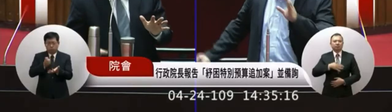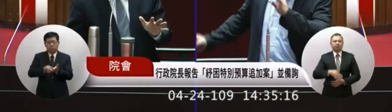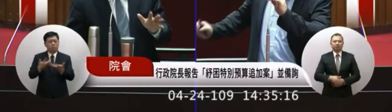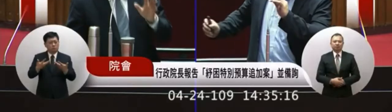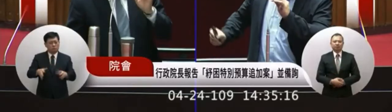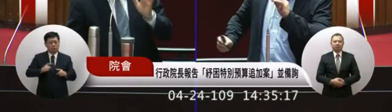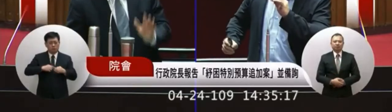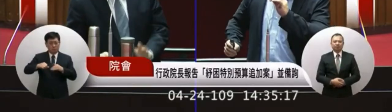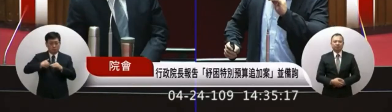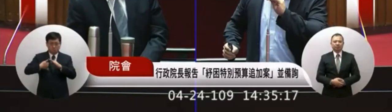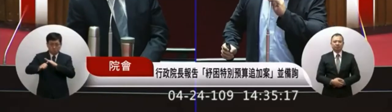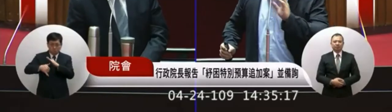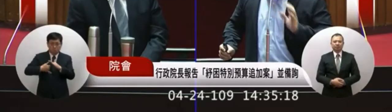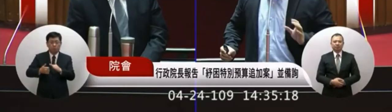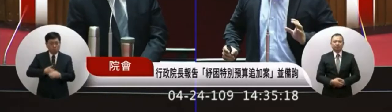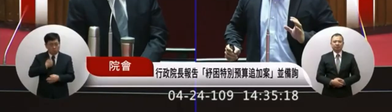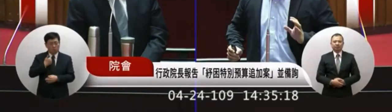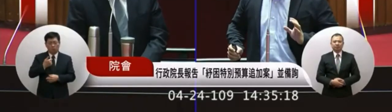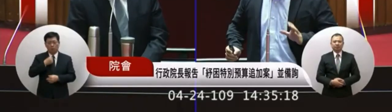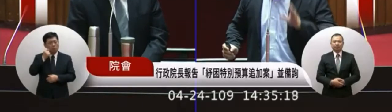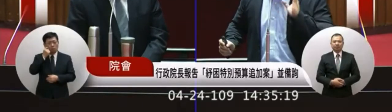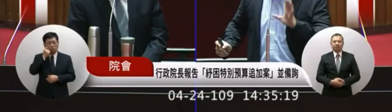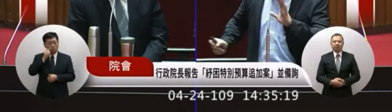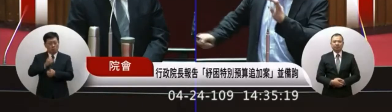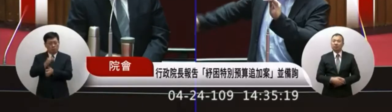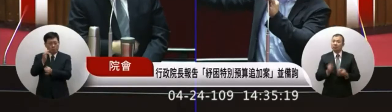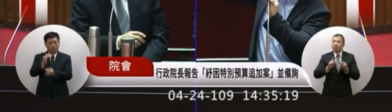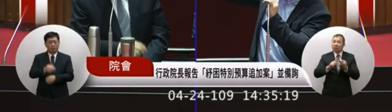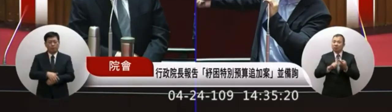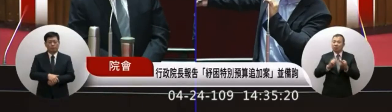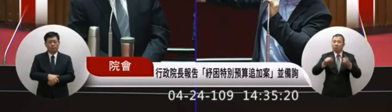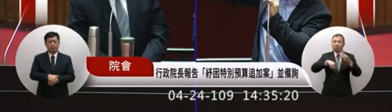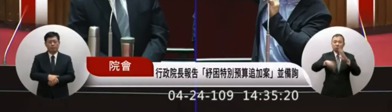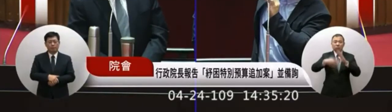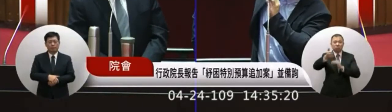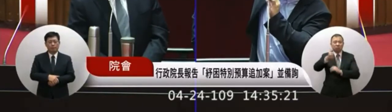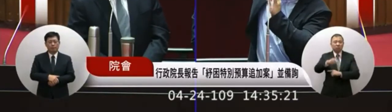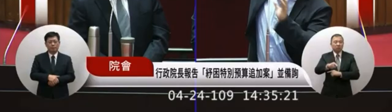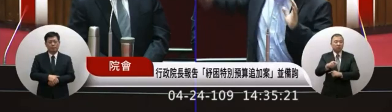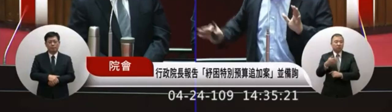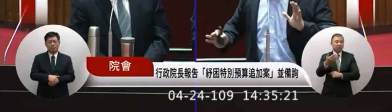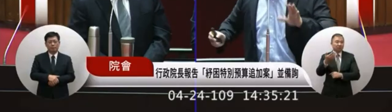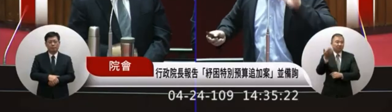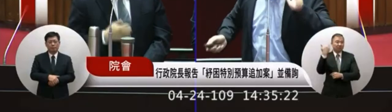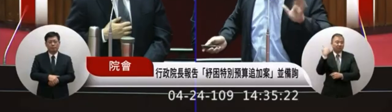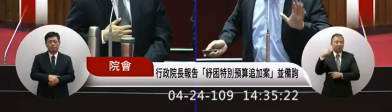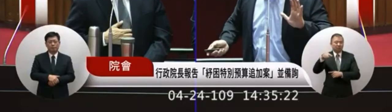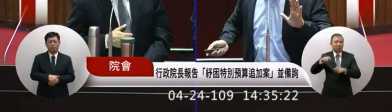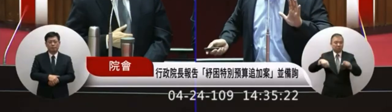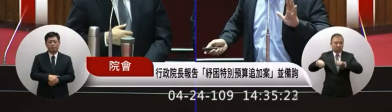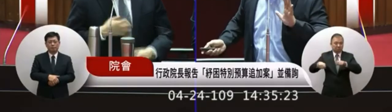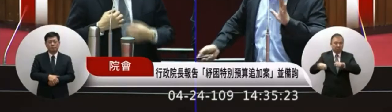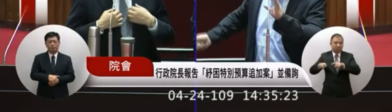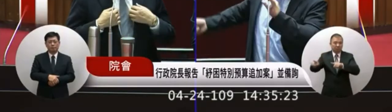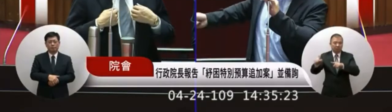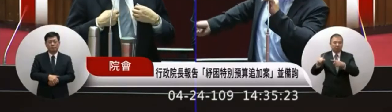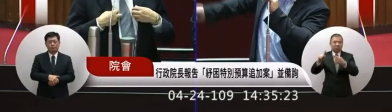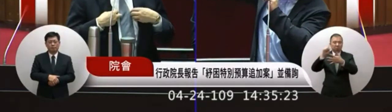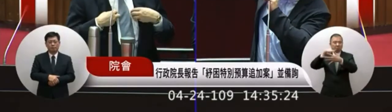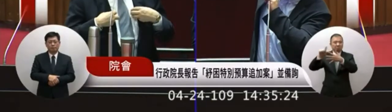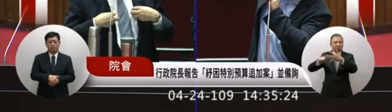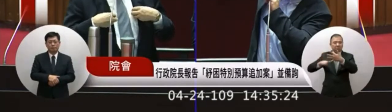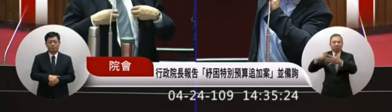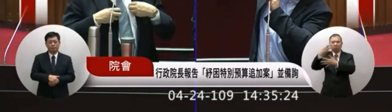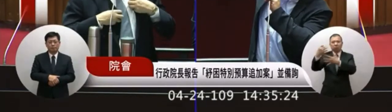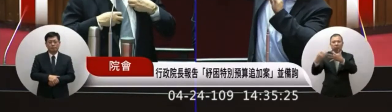济所在哦，咱实在是无法度通过个 了解。所以一进前一其他的这吼，我无意见啦，吼。但